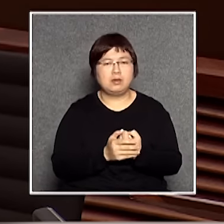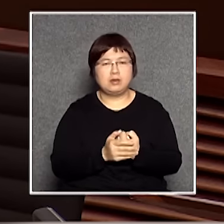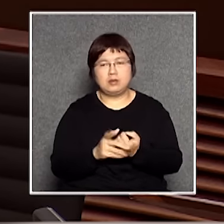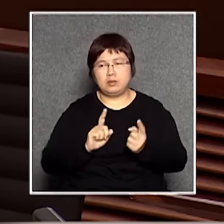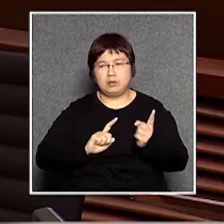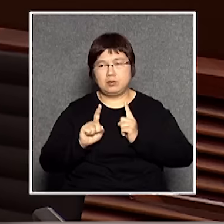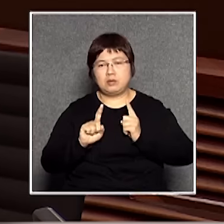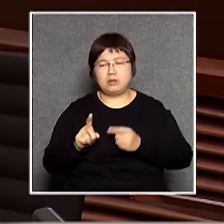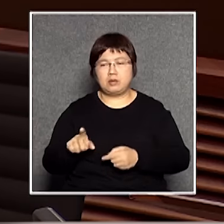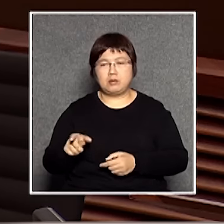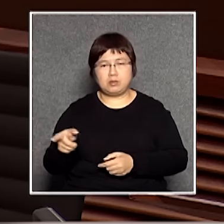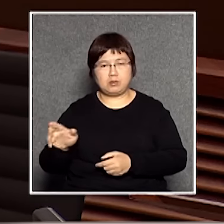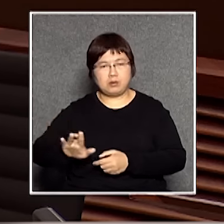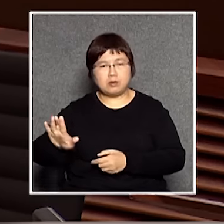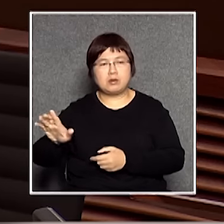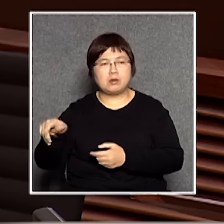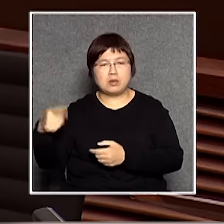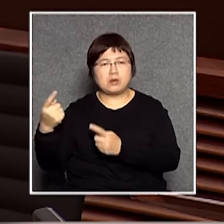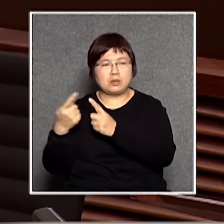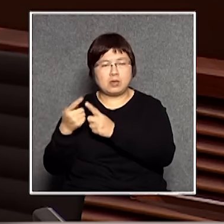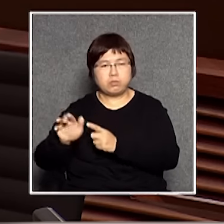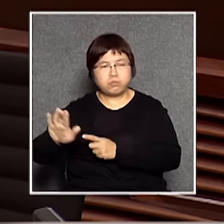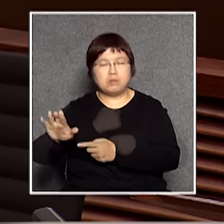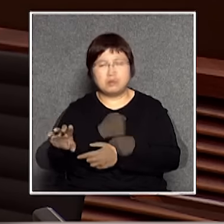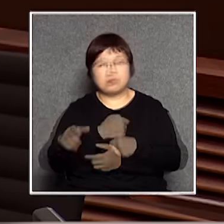是可以拿起屬於其他人的東西。